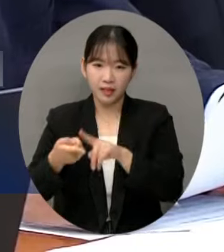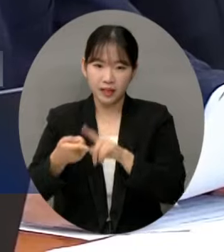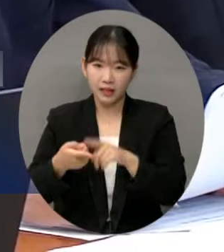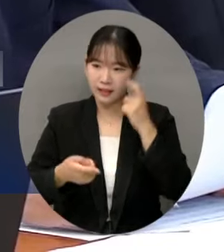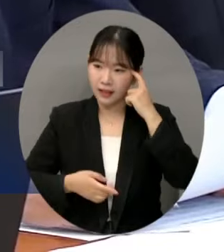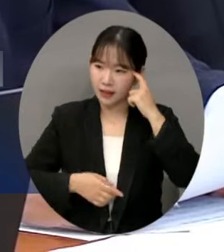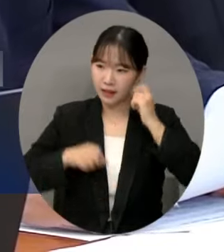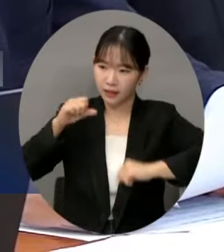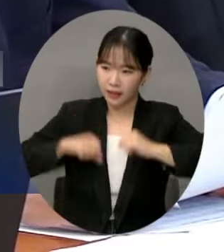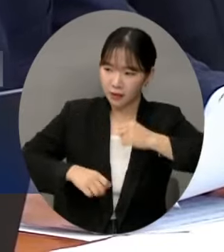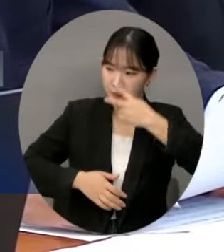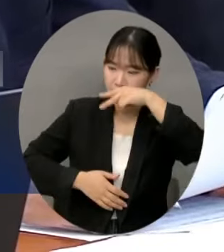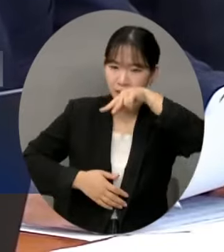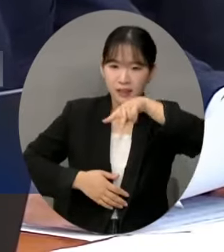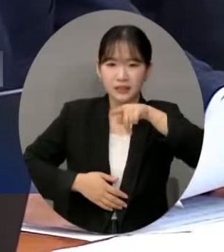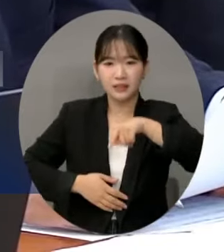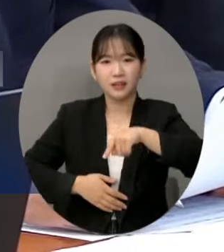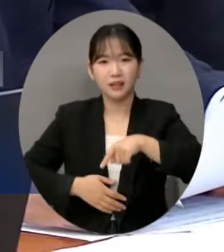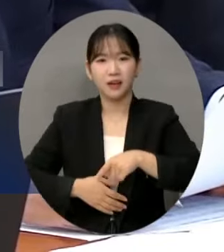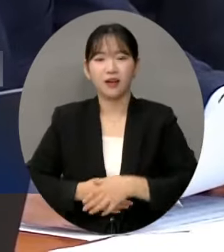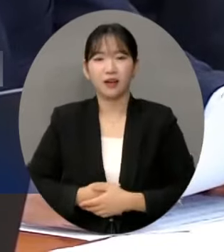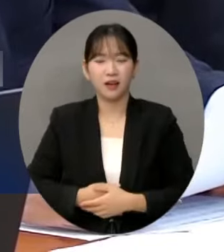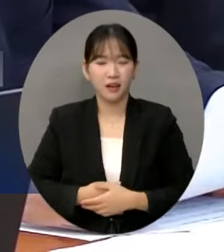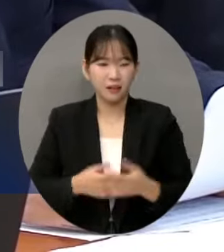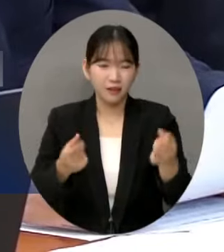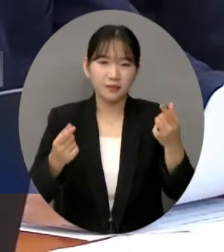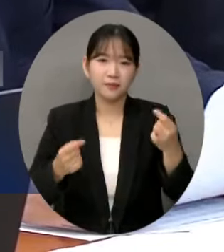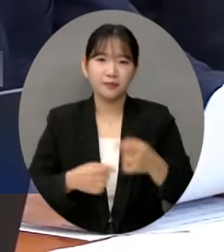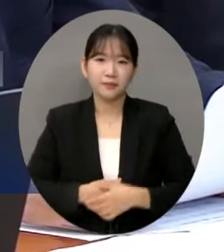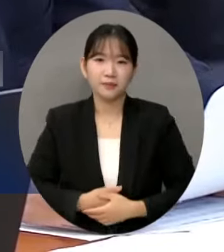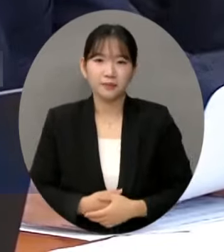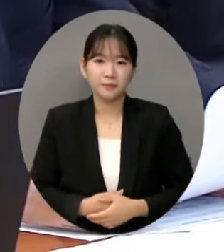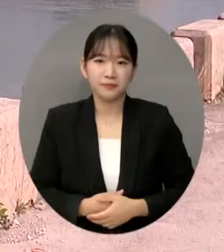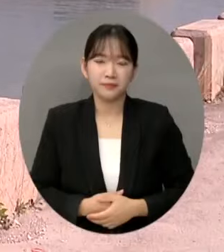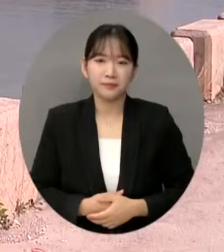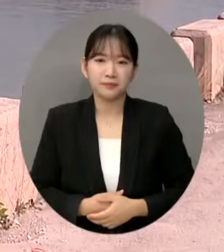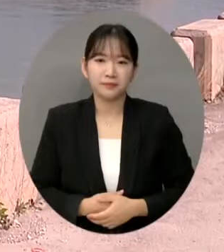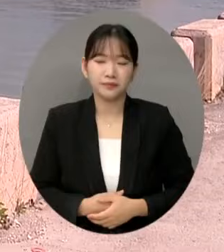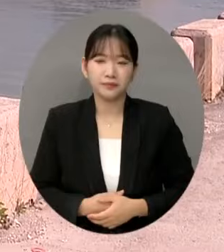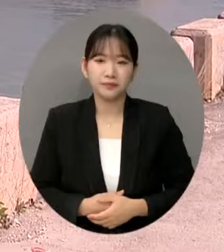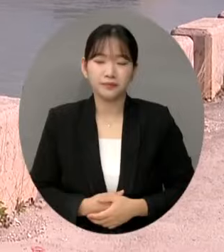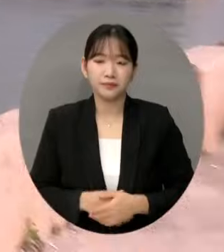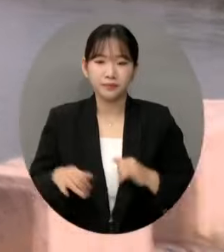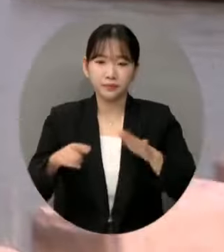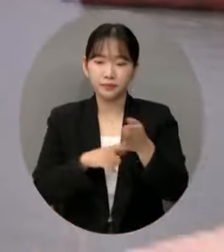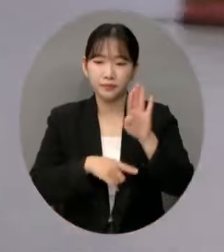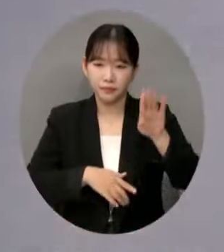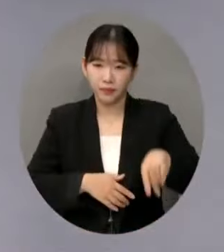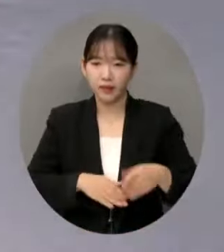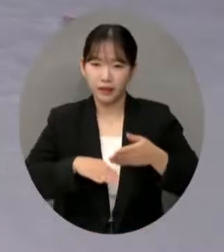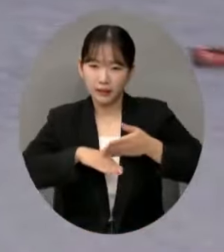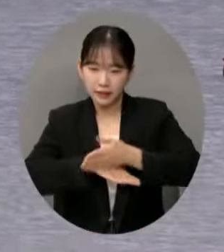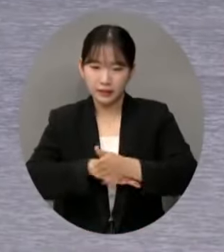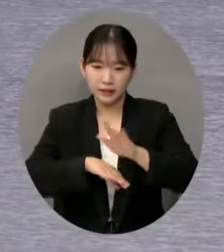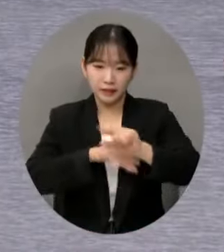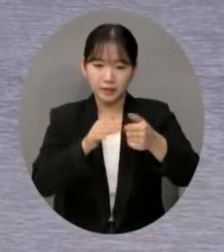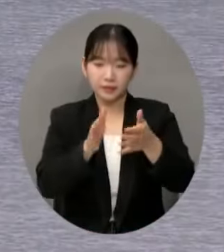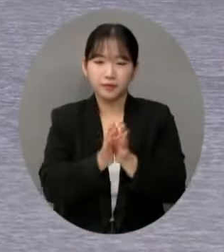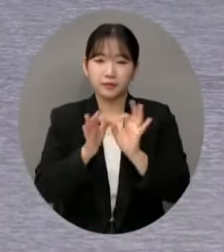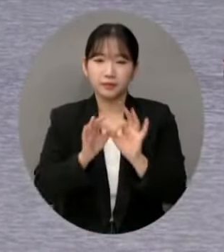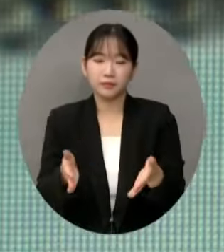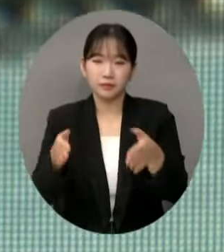사람들을 대하는 태도 보는 시각을 단면이다 해양수산부는 뒤늦게 지자체등